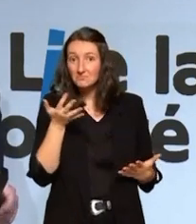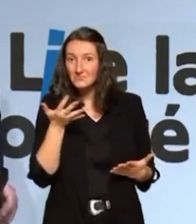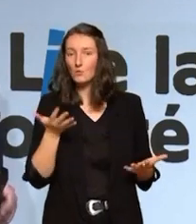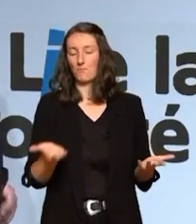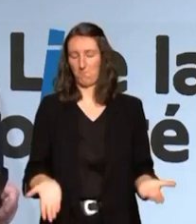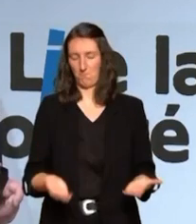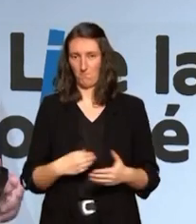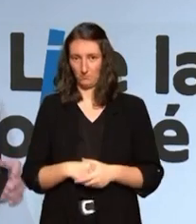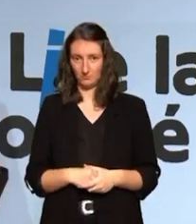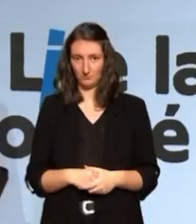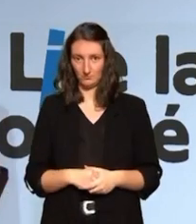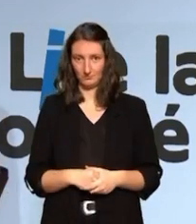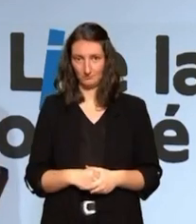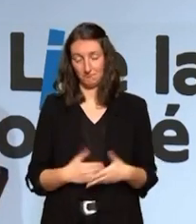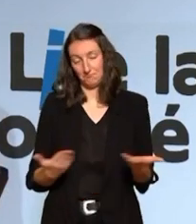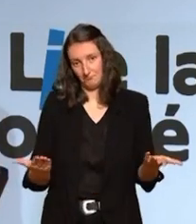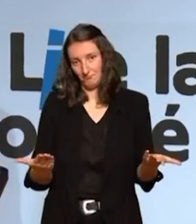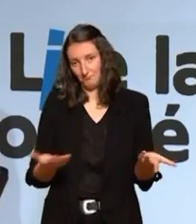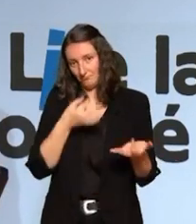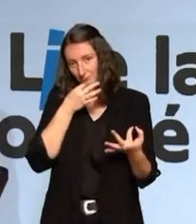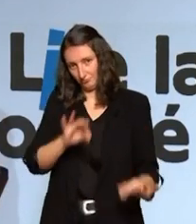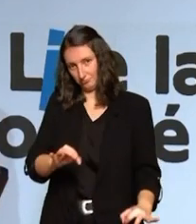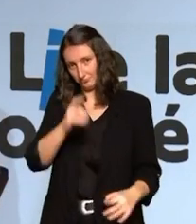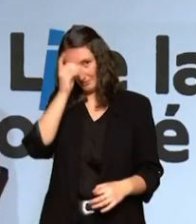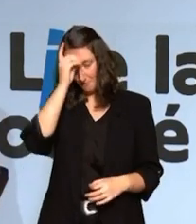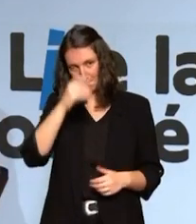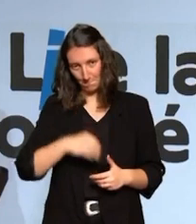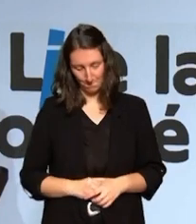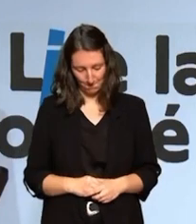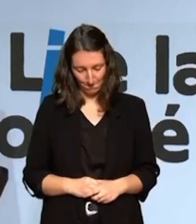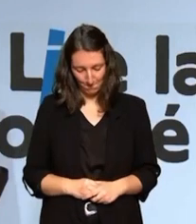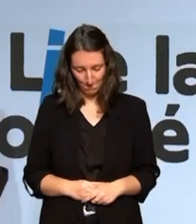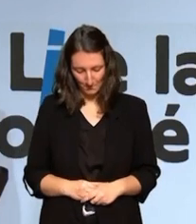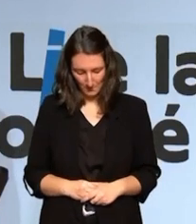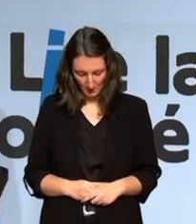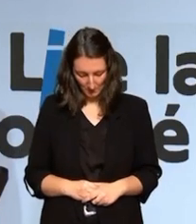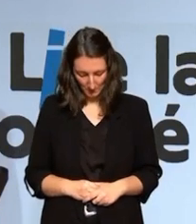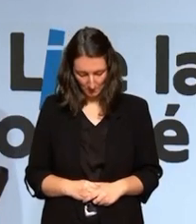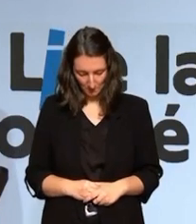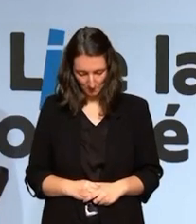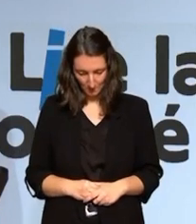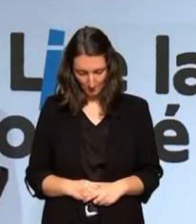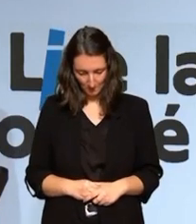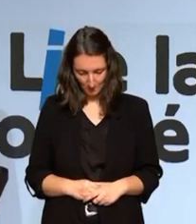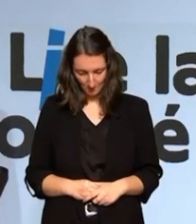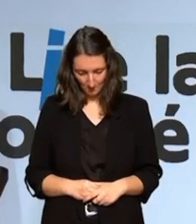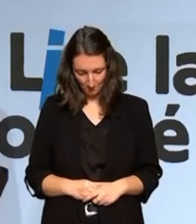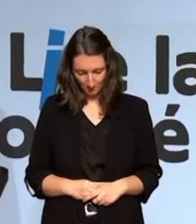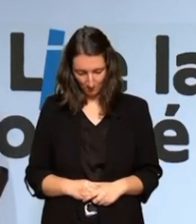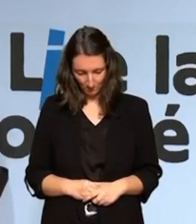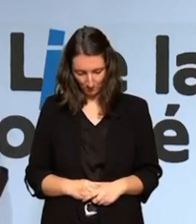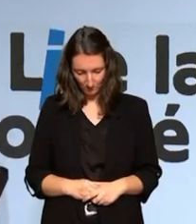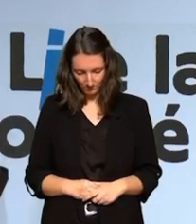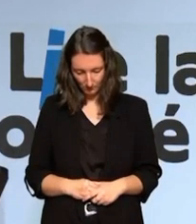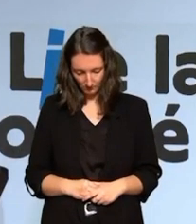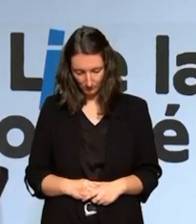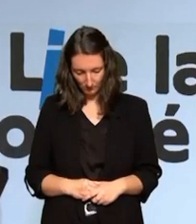vient « Verlangte getragen zu werden »« Verlangte das blaue Zimmer »« Verlangte den kleinen